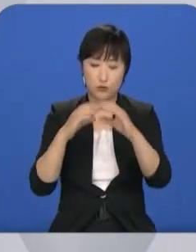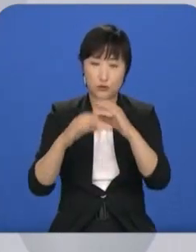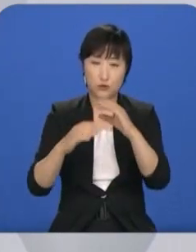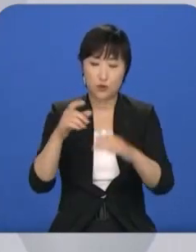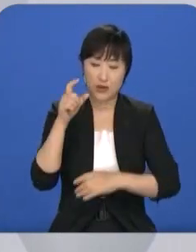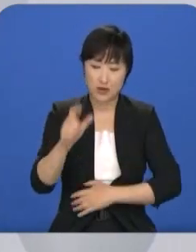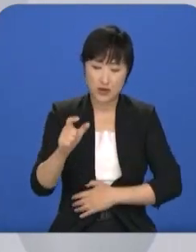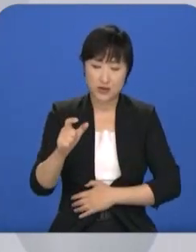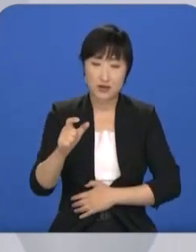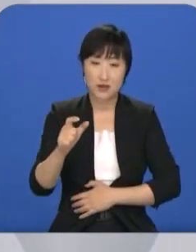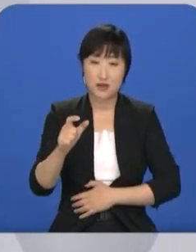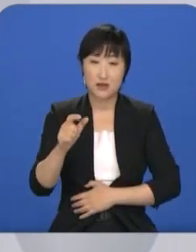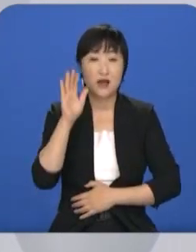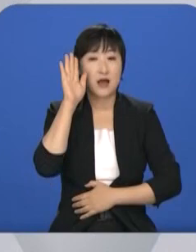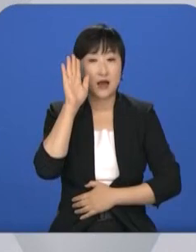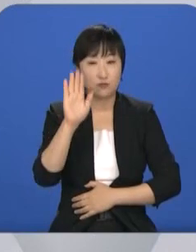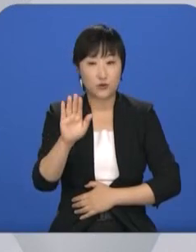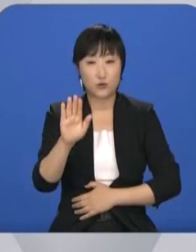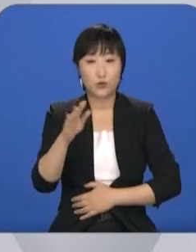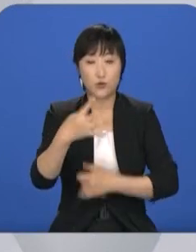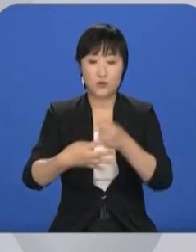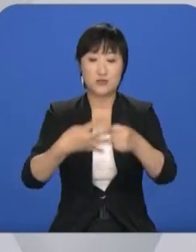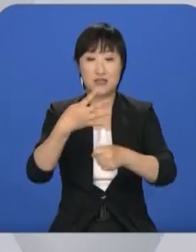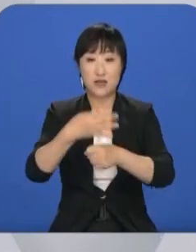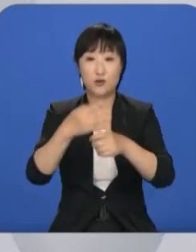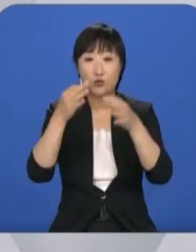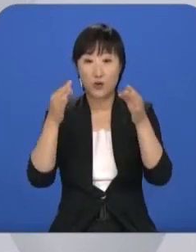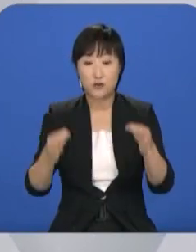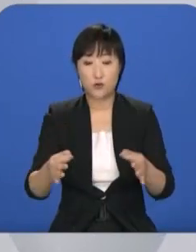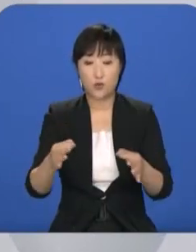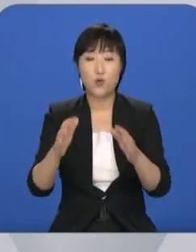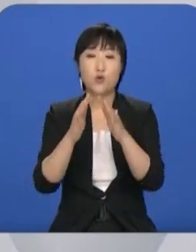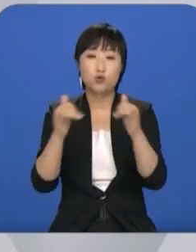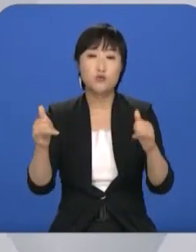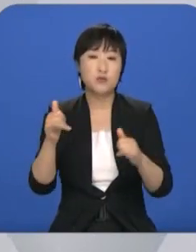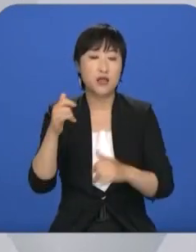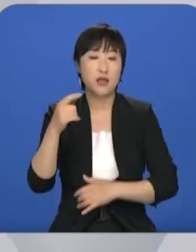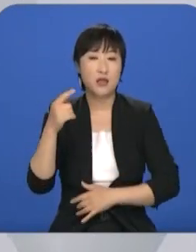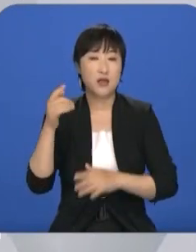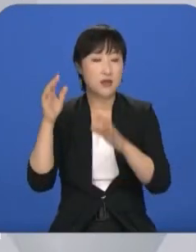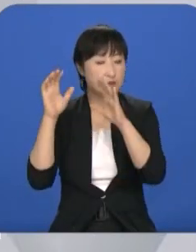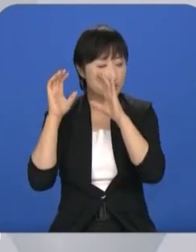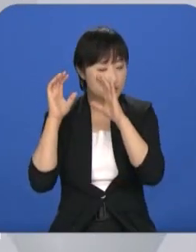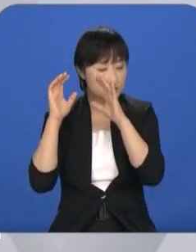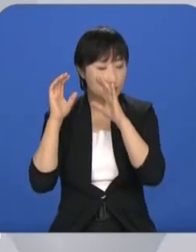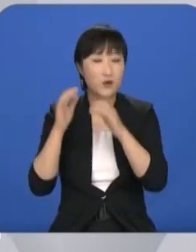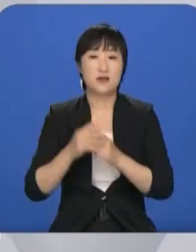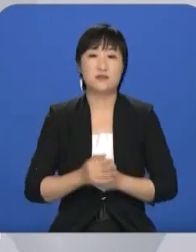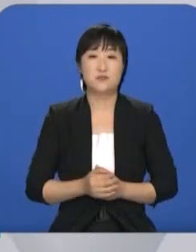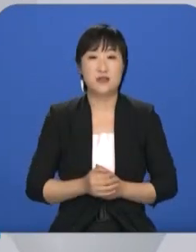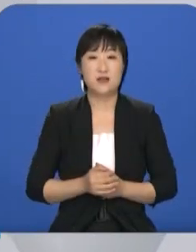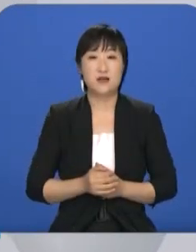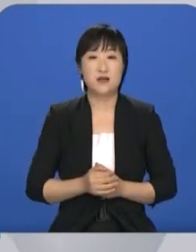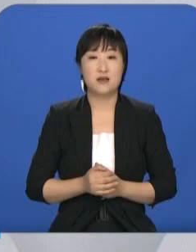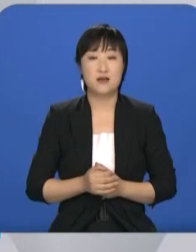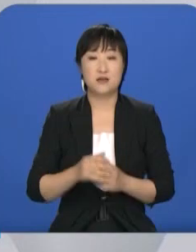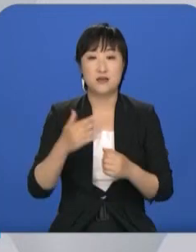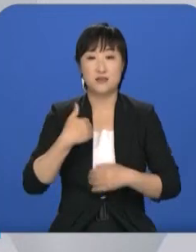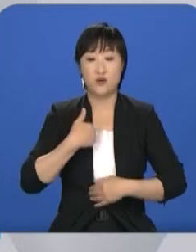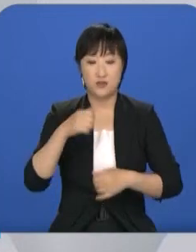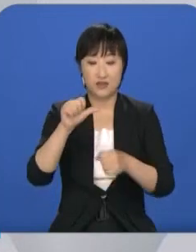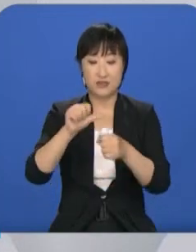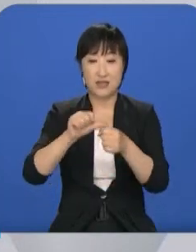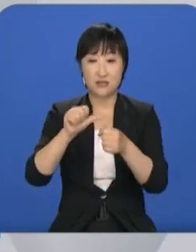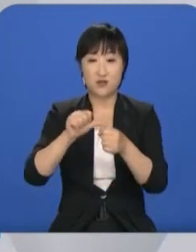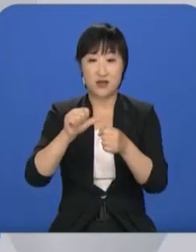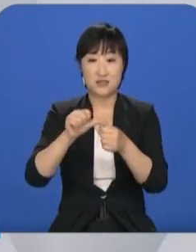소통을 강조해왔듯이 앞으로 4년 역시 국민의 목소리를 크게 듣도록 하겠습니다. 저는 다섯